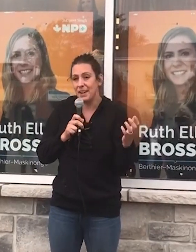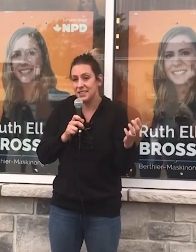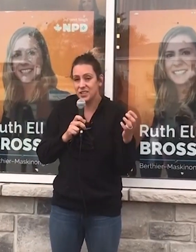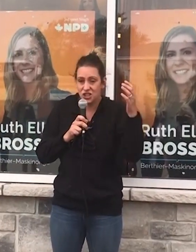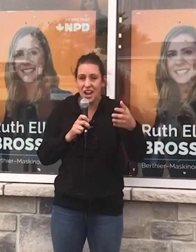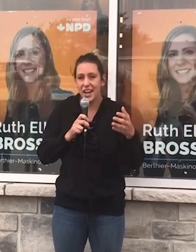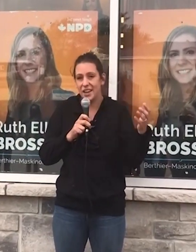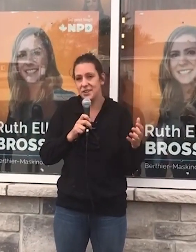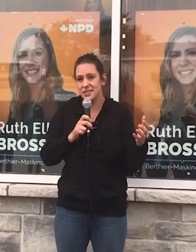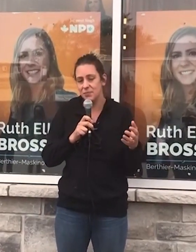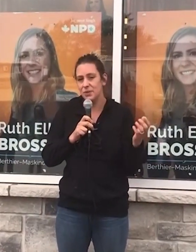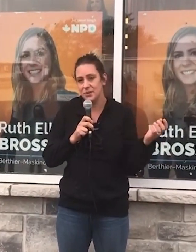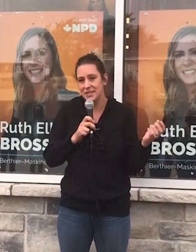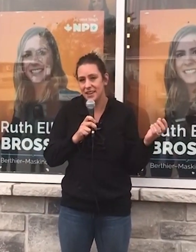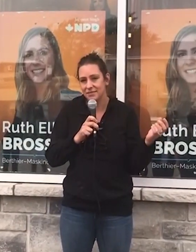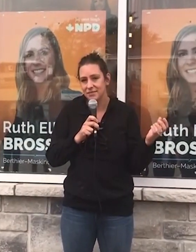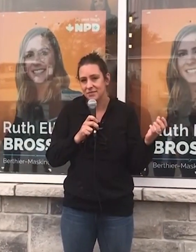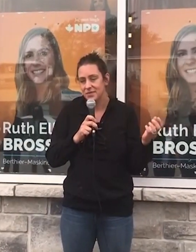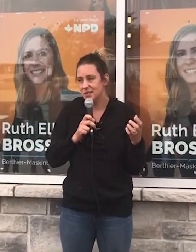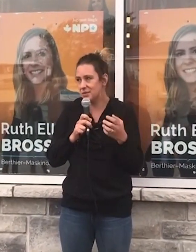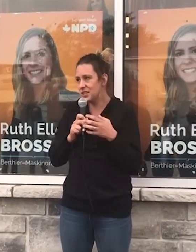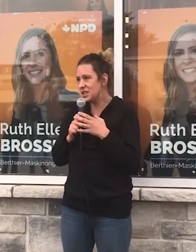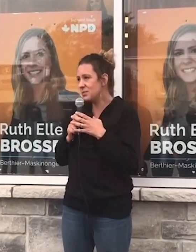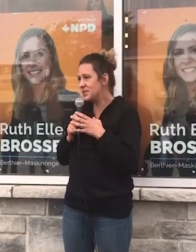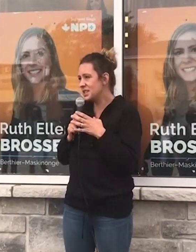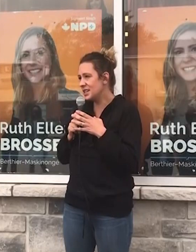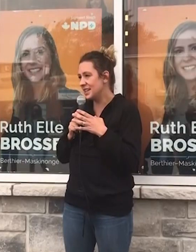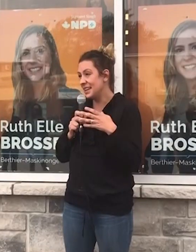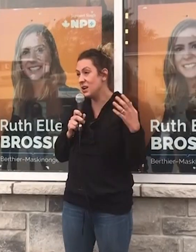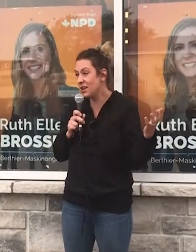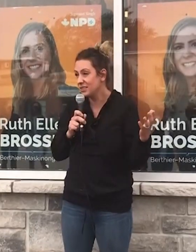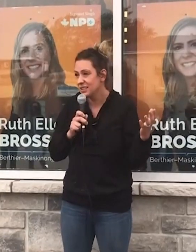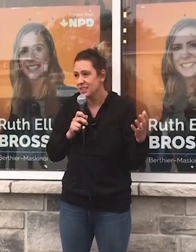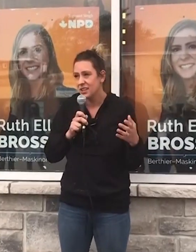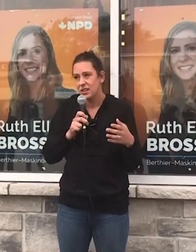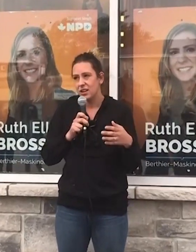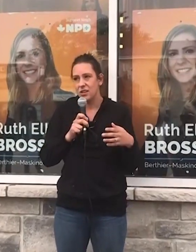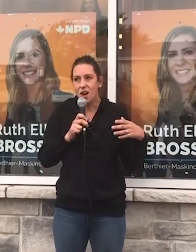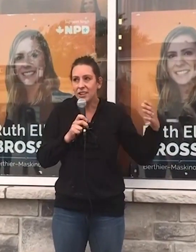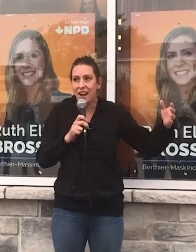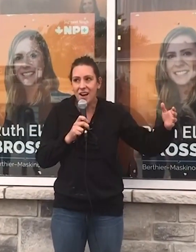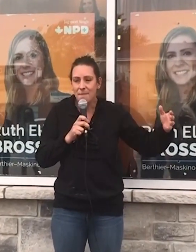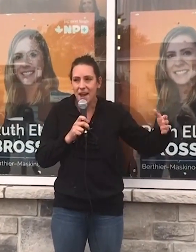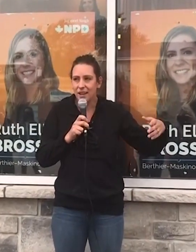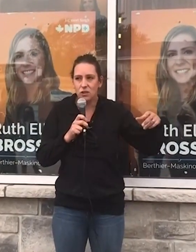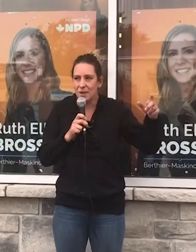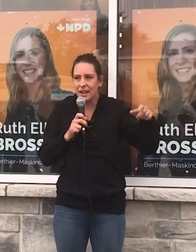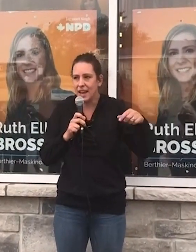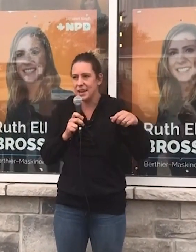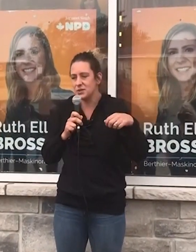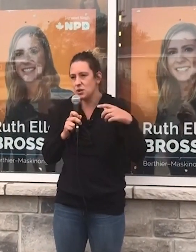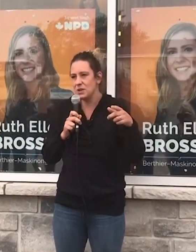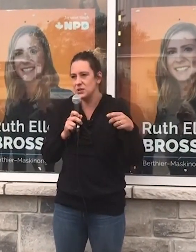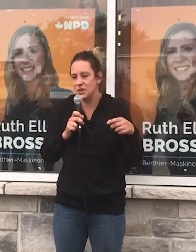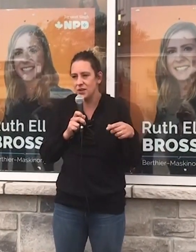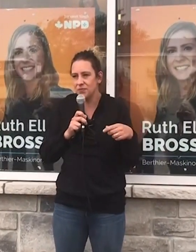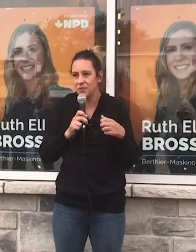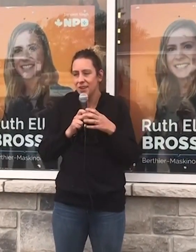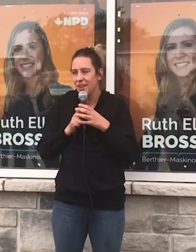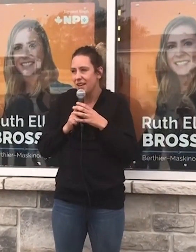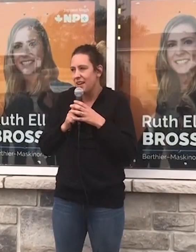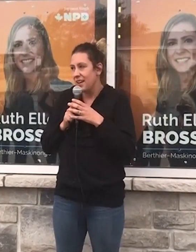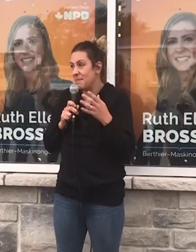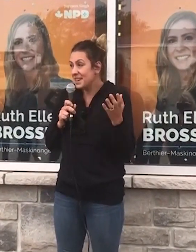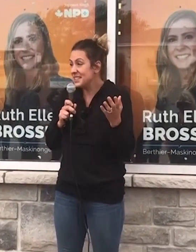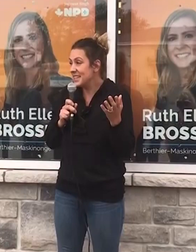'ai pas vus en personne, Cher et Us depuis deux ans. Ce sont des gens aussi qui étaient là lors des campagnes 2015-2019.